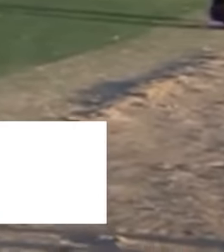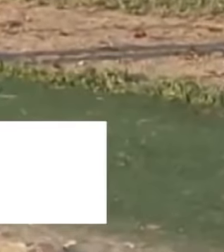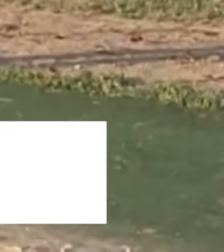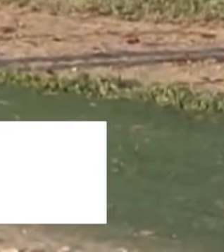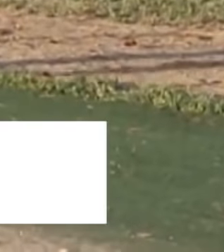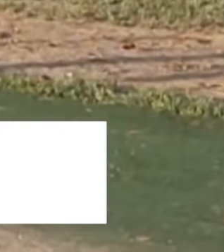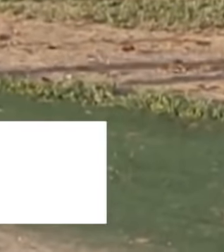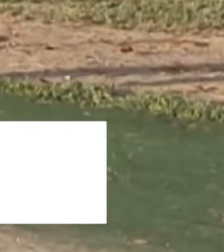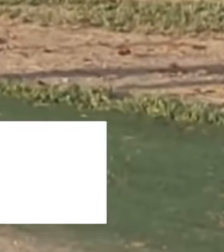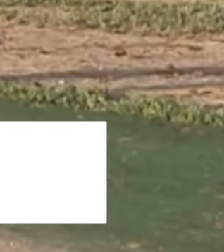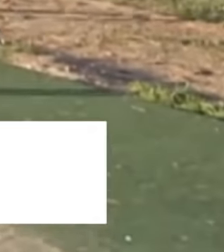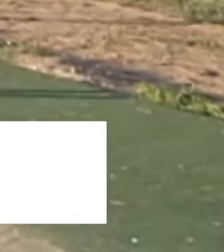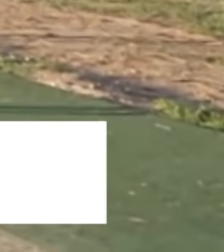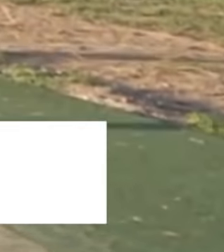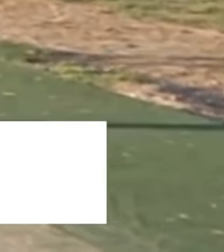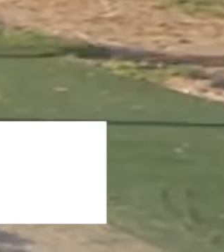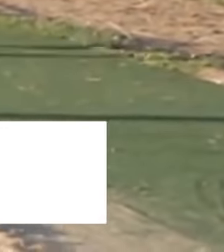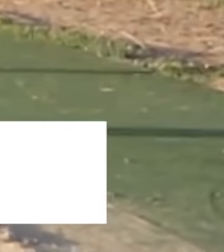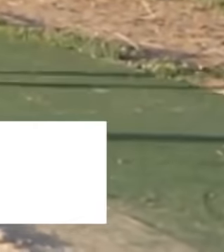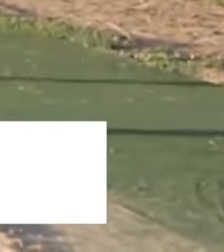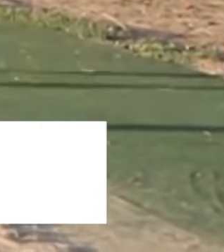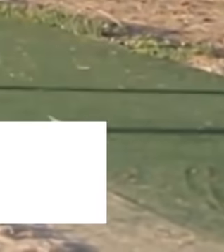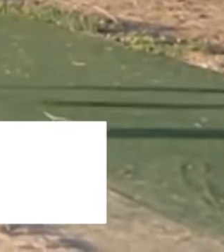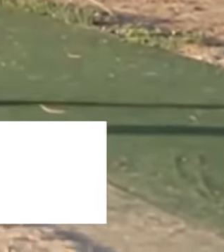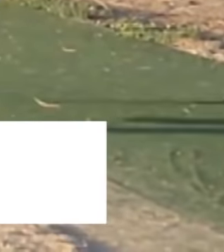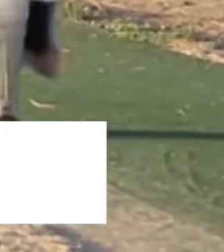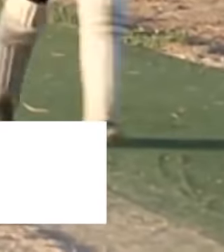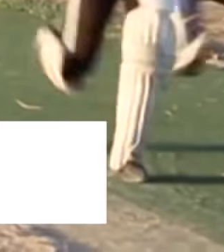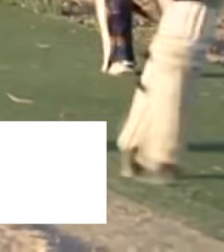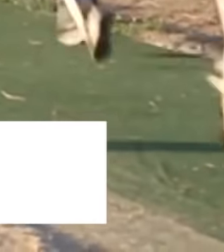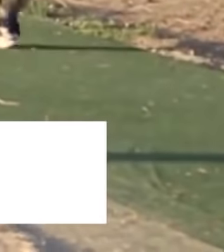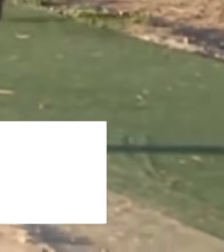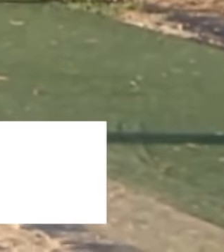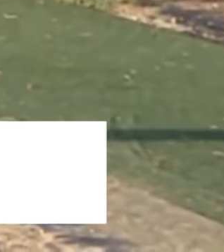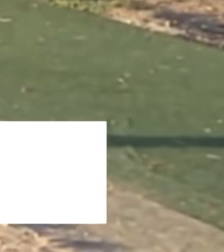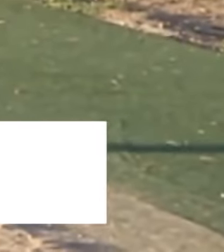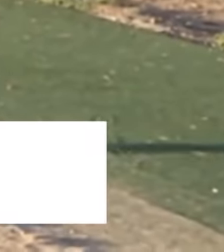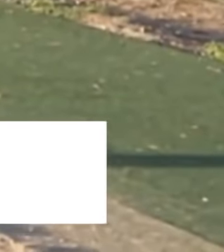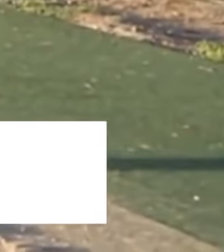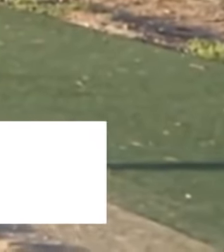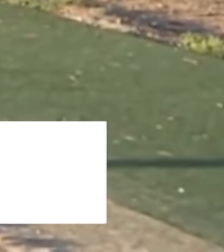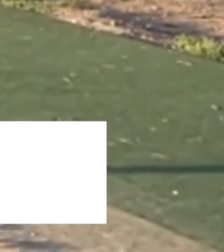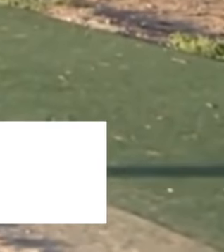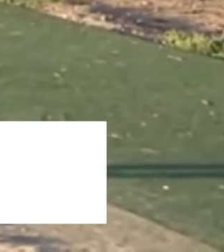баг тамирчдыг Австрали улсад бэлтгэл сургуультад хамруулах зэрэг ажлыг үе шаттайгаар хэрэгжүүлэхээр болжээ.